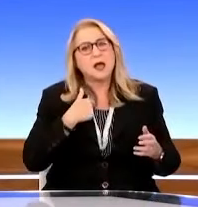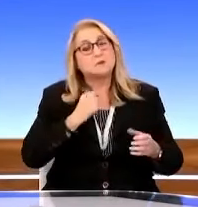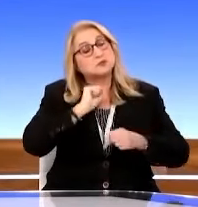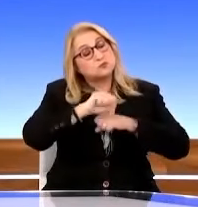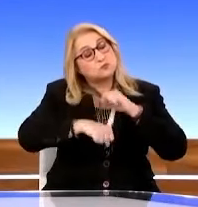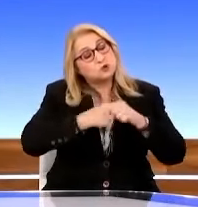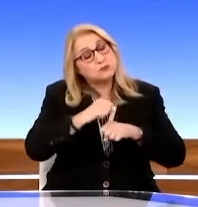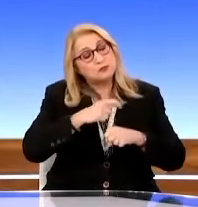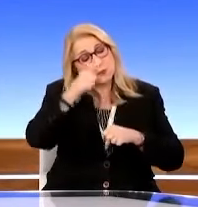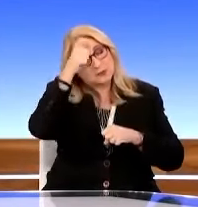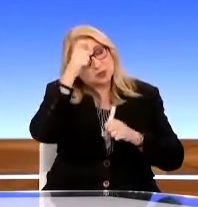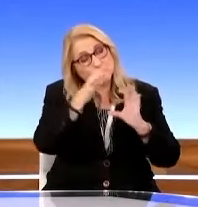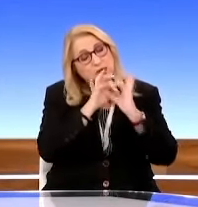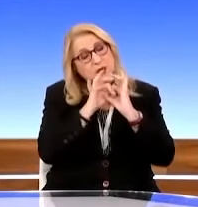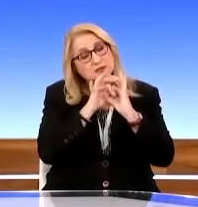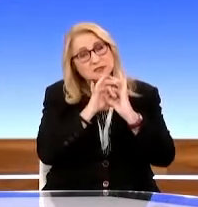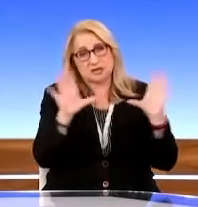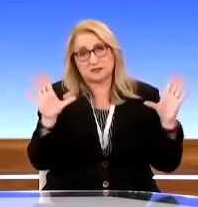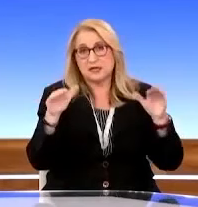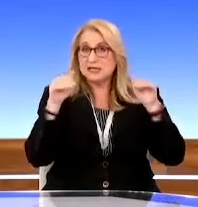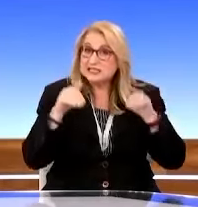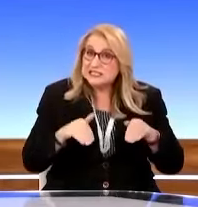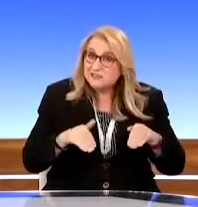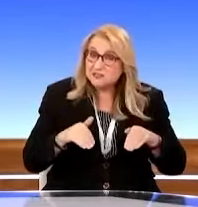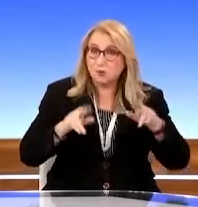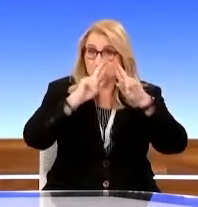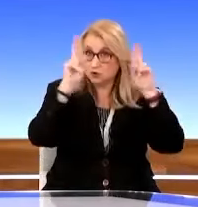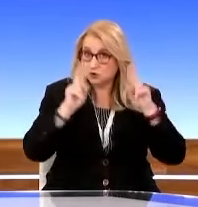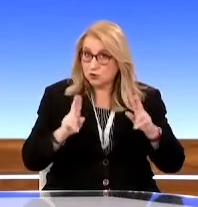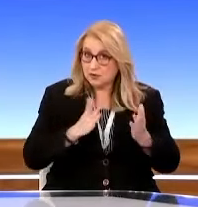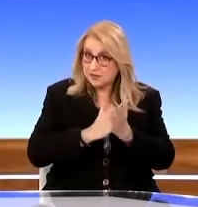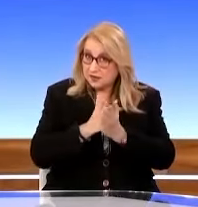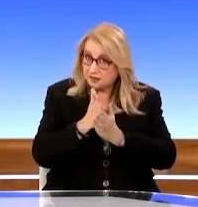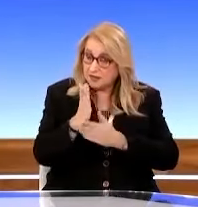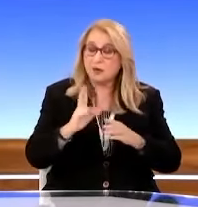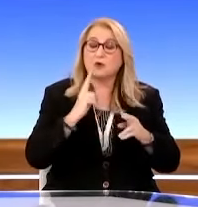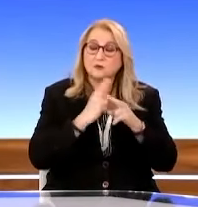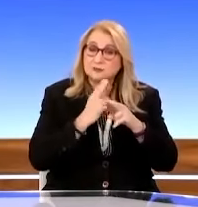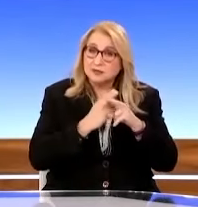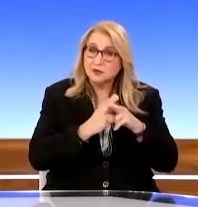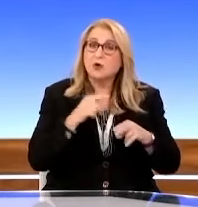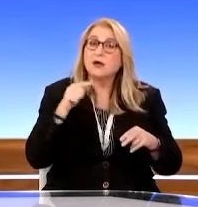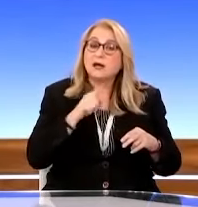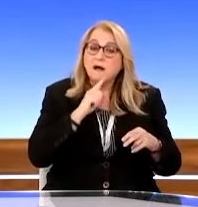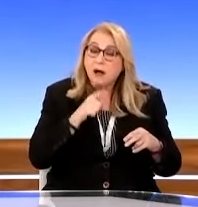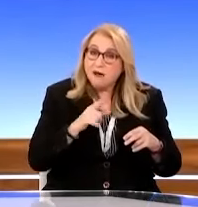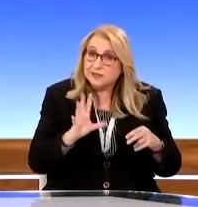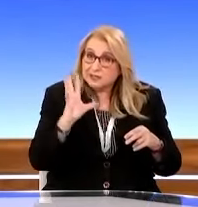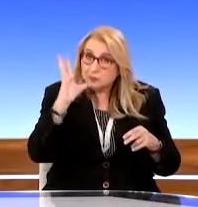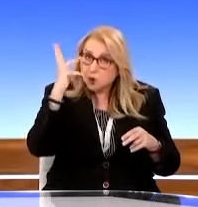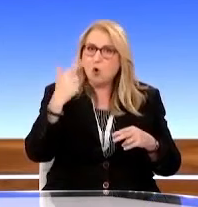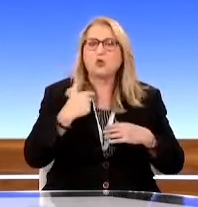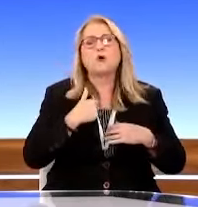με σεβασμό στο διεθνές δίκαιο και κυρίως στο δίκαιο της θάλασσας, και ακριβώς αυτήν την πρόοδο θα επιχειρήσουμε